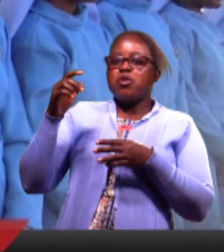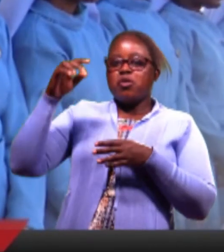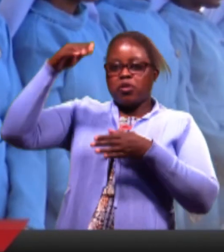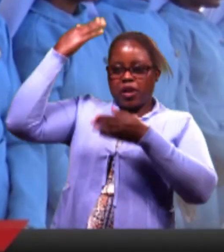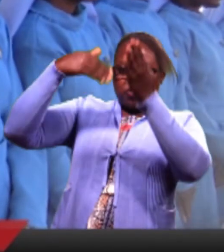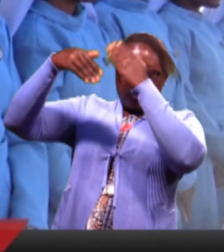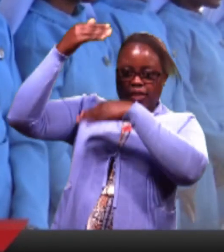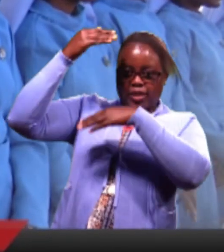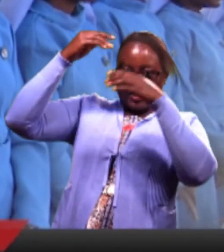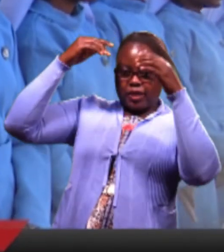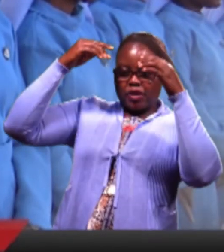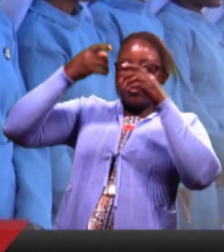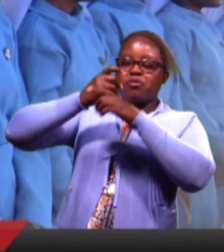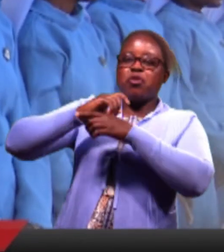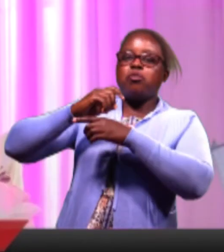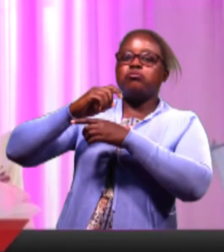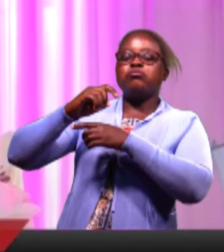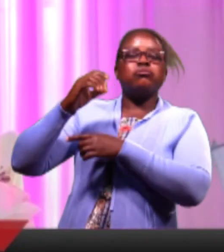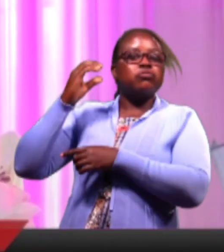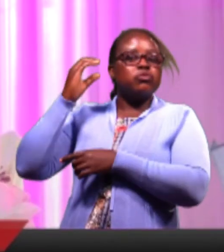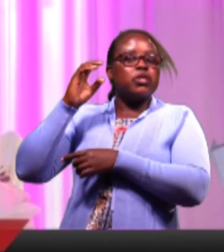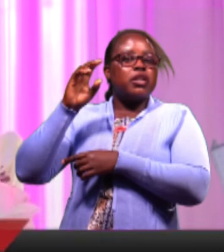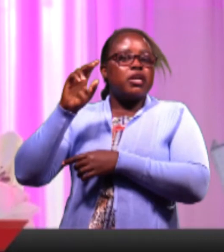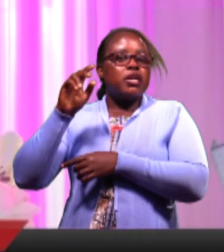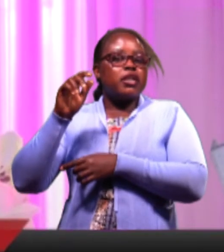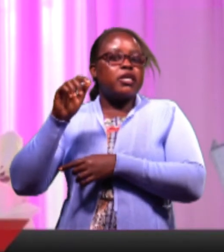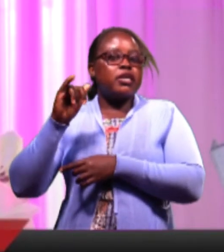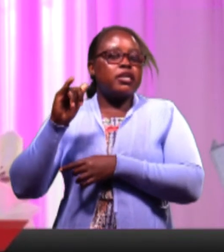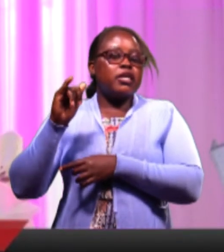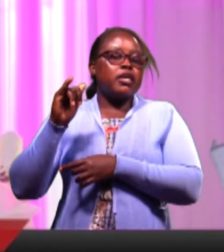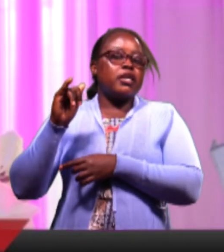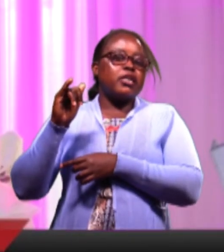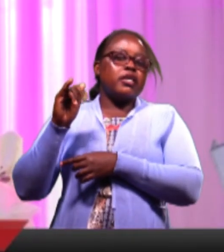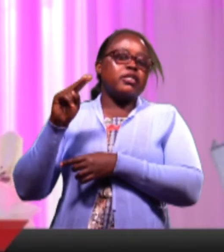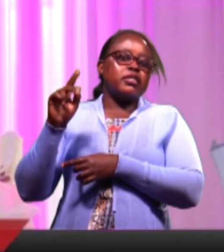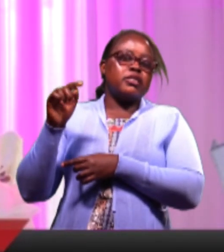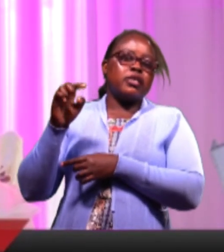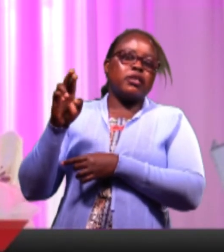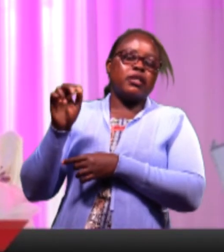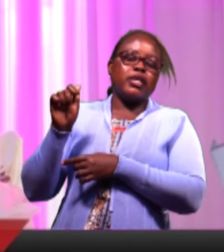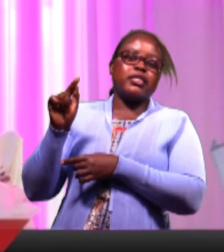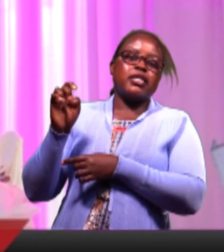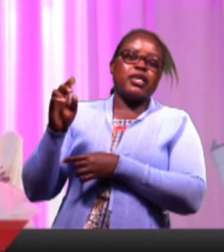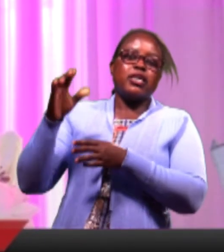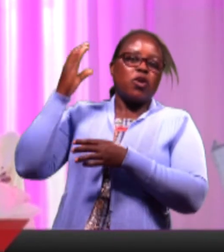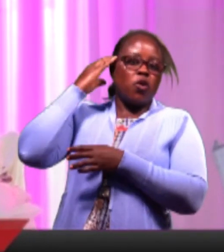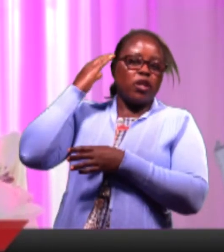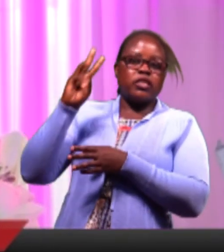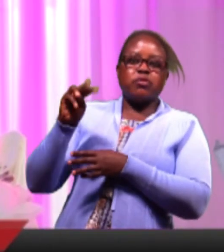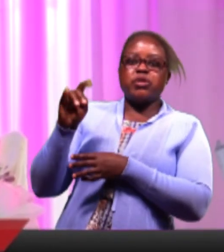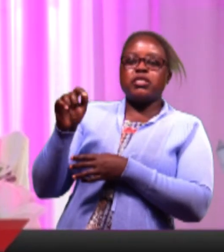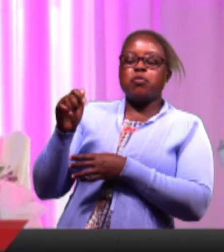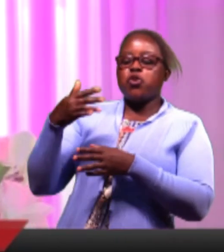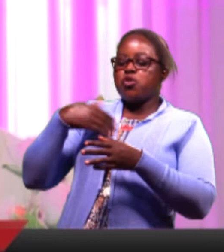cha Eastern Kenya Integrated College. Kuna hayo mambo nyinyi umetumwa. Na umetumwa katika